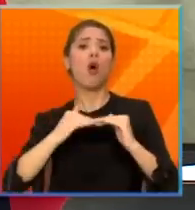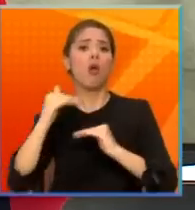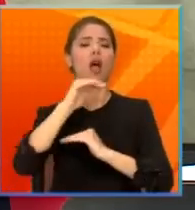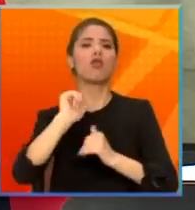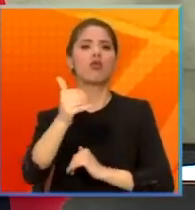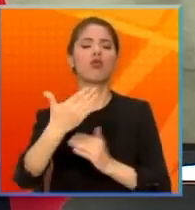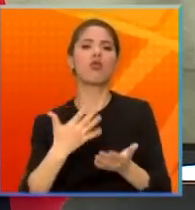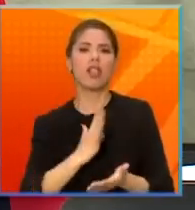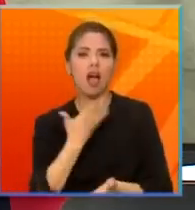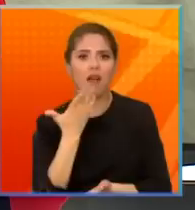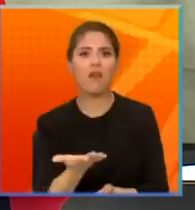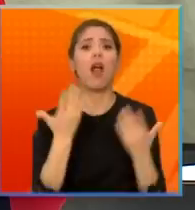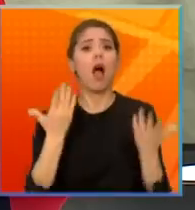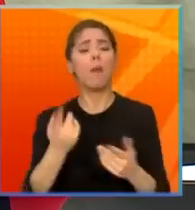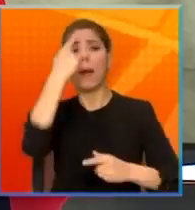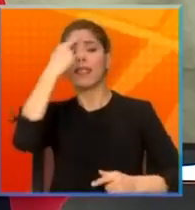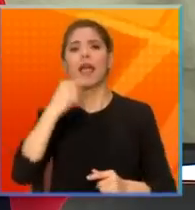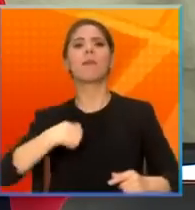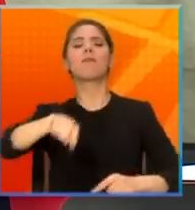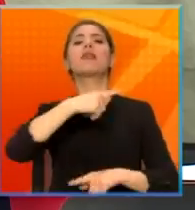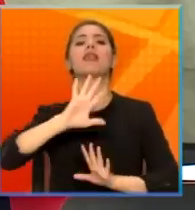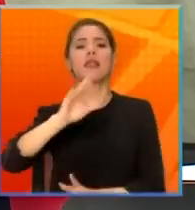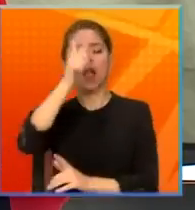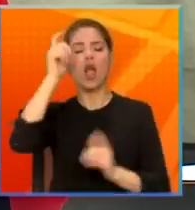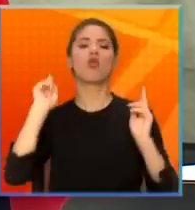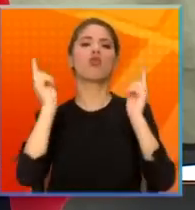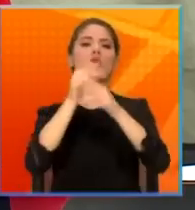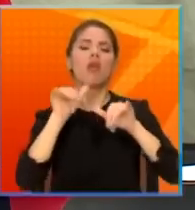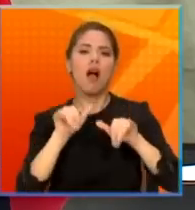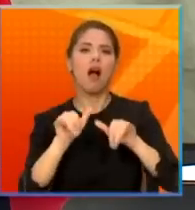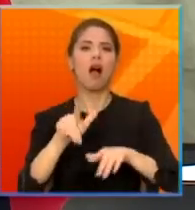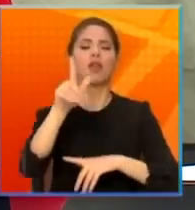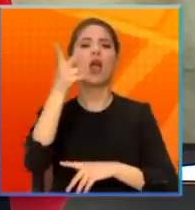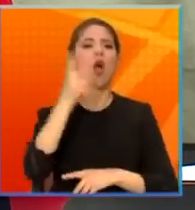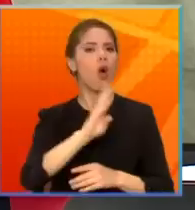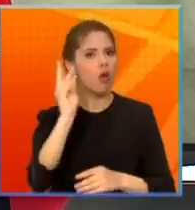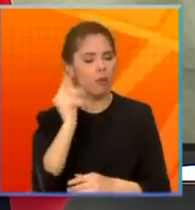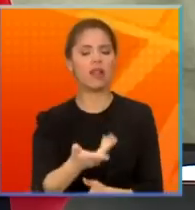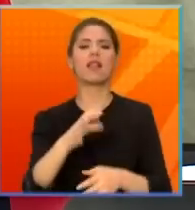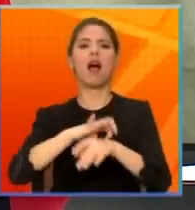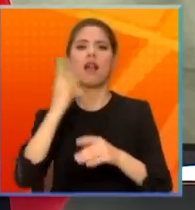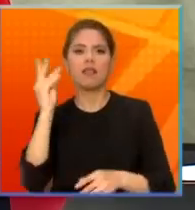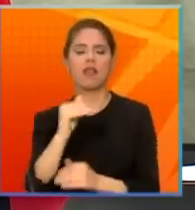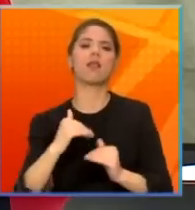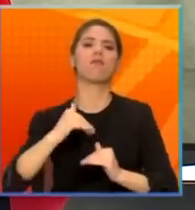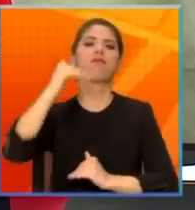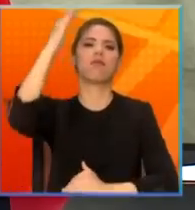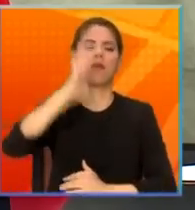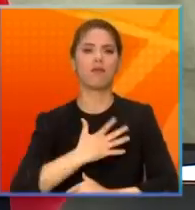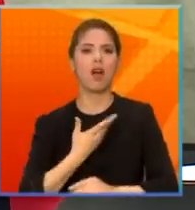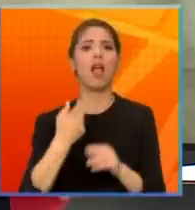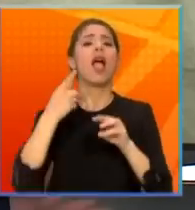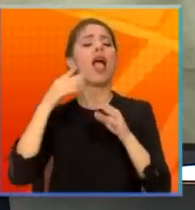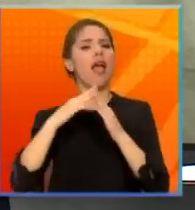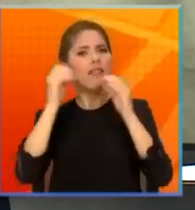günlerden geçiyoruz ama sadece biz değiliz bunu yaşayan. Dünya da öyle. Ölü sayısı da, vaka sayısı da tırmanmakta.